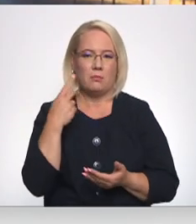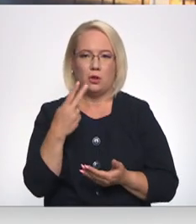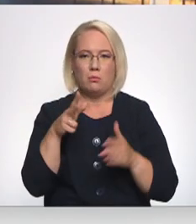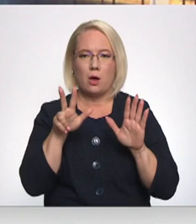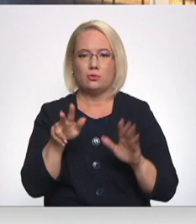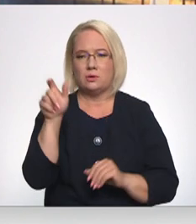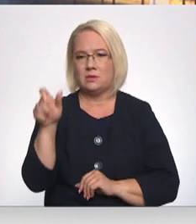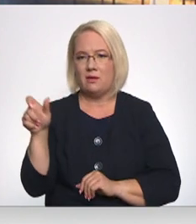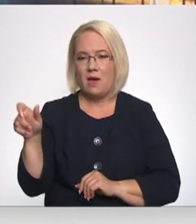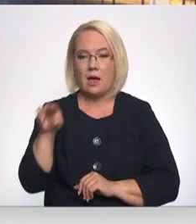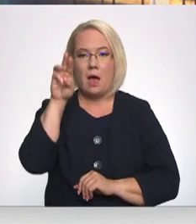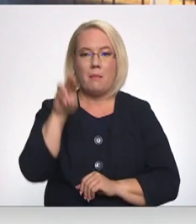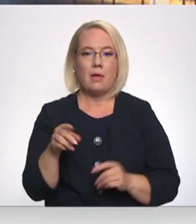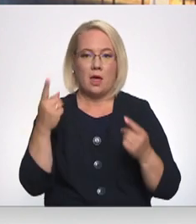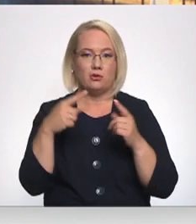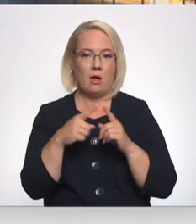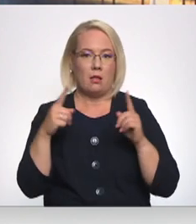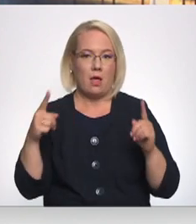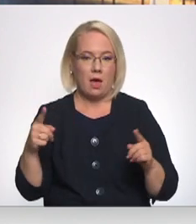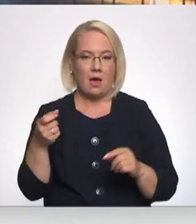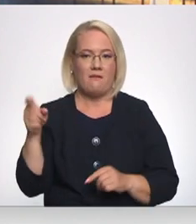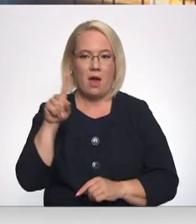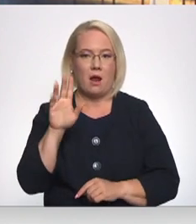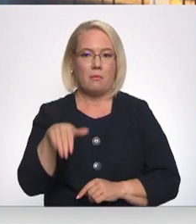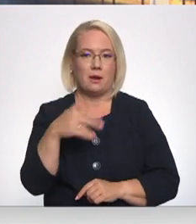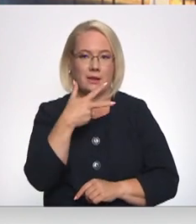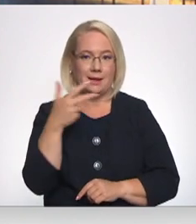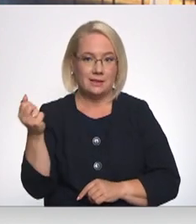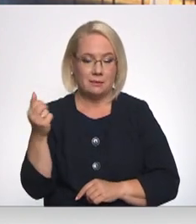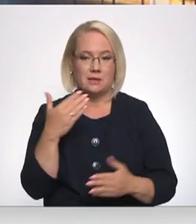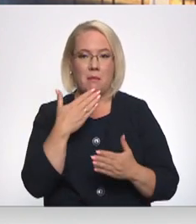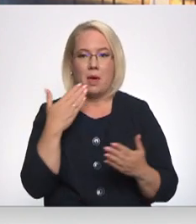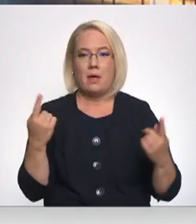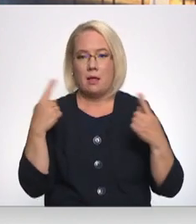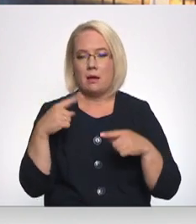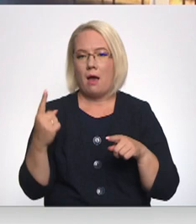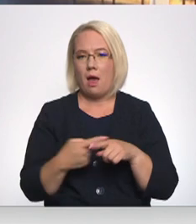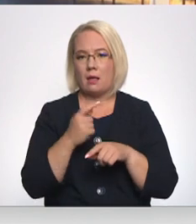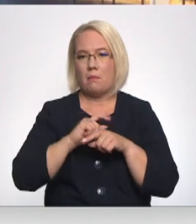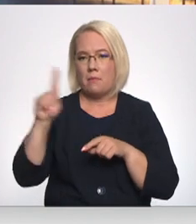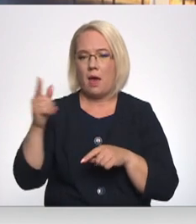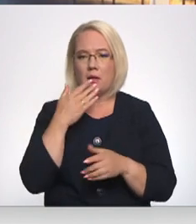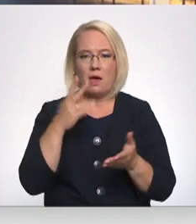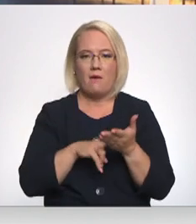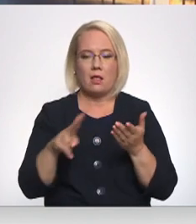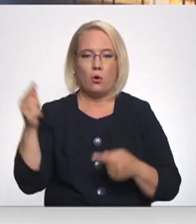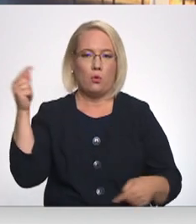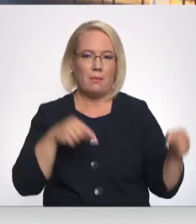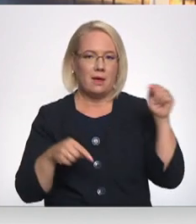28 personas mēnešu laikā vairāk nekā 300. Pēdējā laikā atkal strauji pieauga nelegālo migrantu skaits